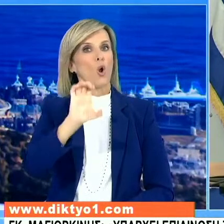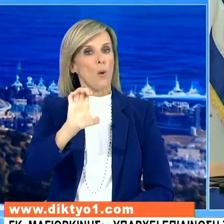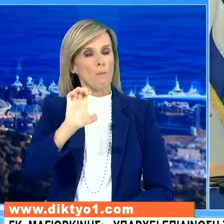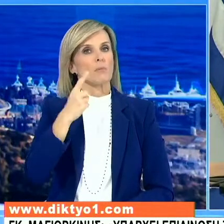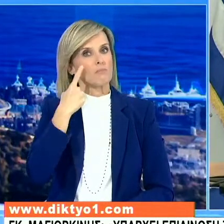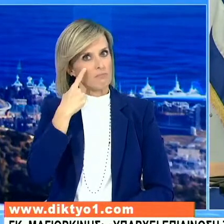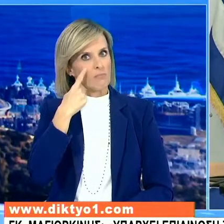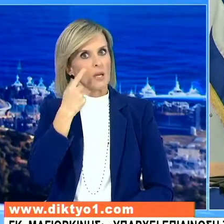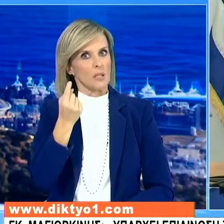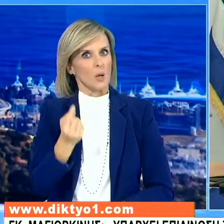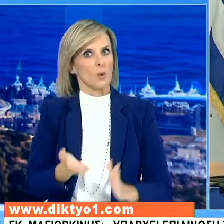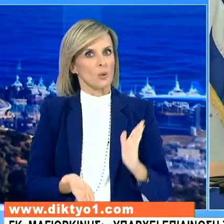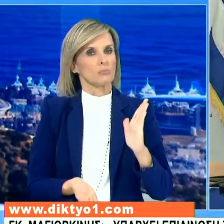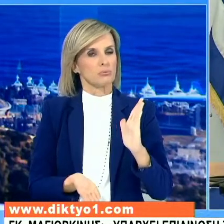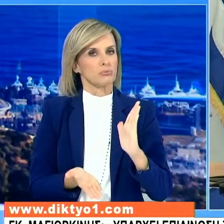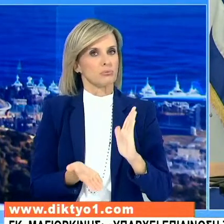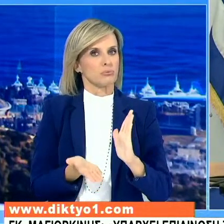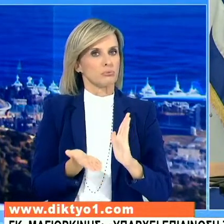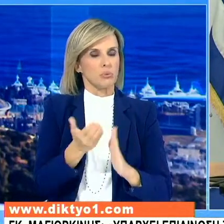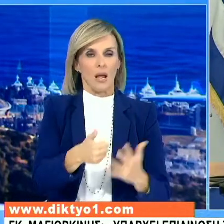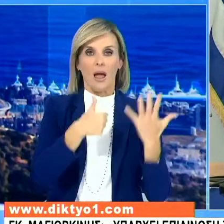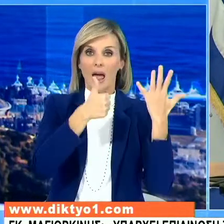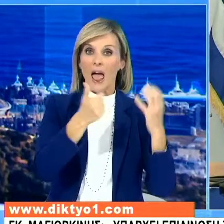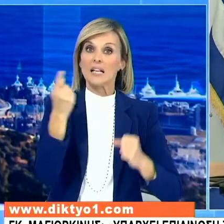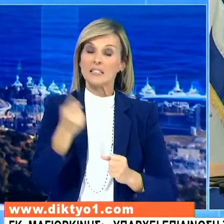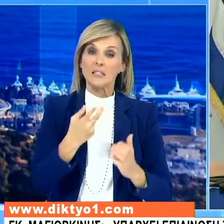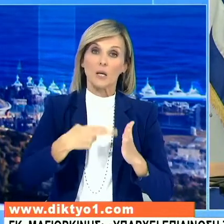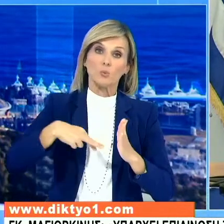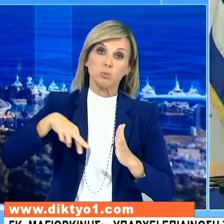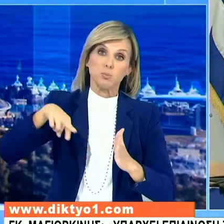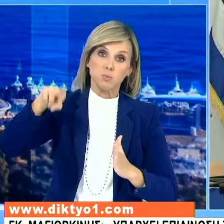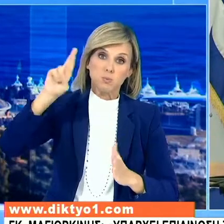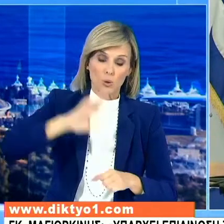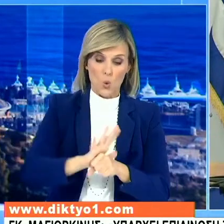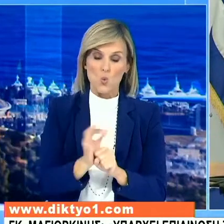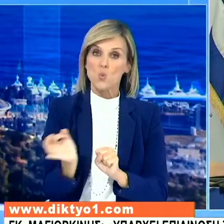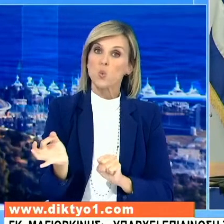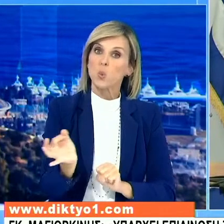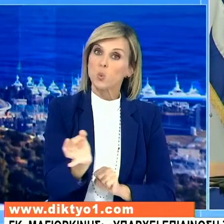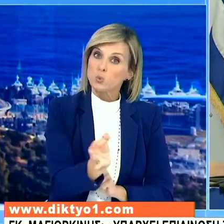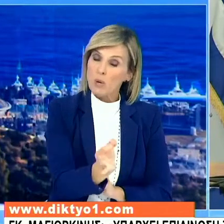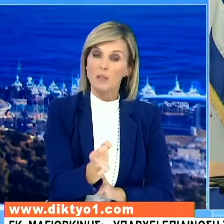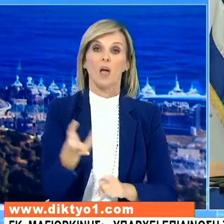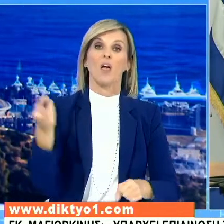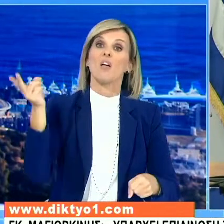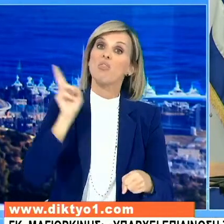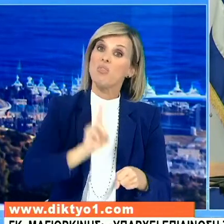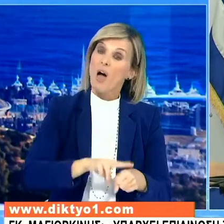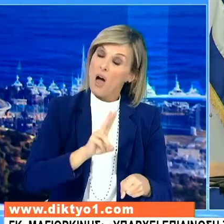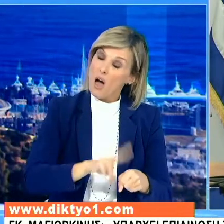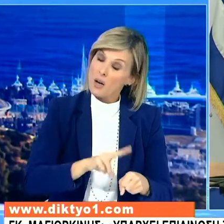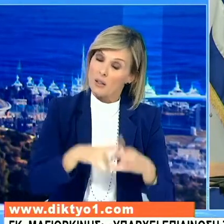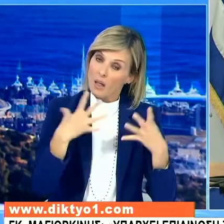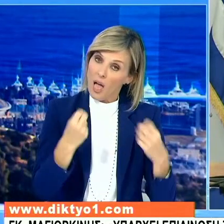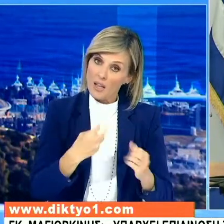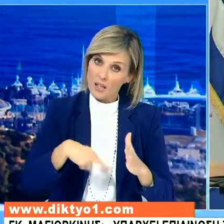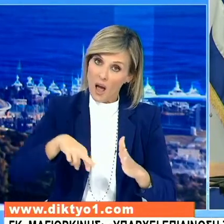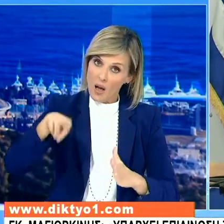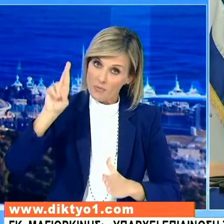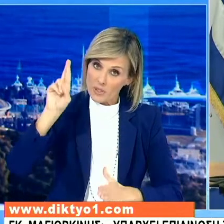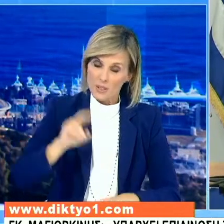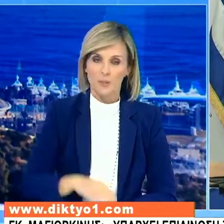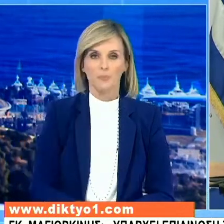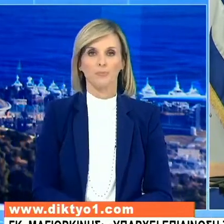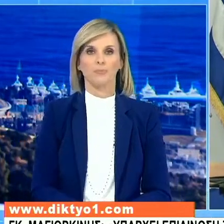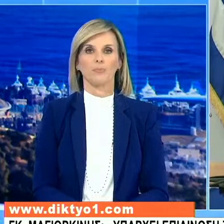επιδείνωσης. Συγκεκριμένα παρατηρήθηκε 6% αύξηση τόσο στις διαγνώσεις όσο και στους θανάτους. Πιο συγκεκριμένα, ο αριθμός των